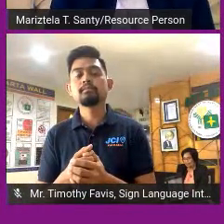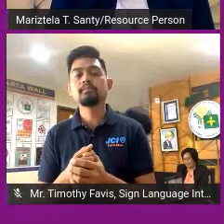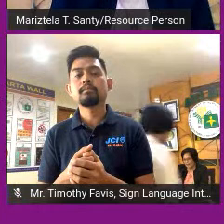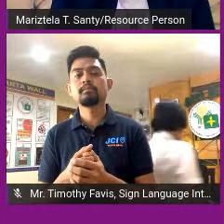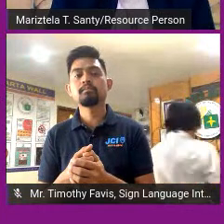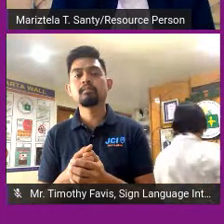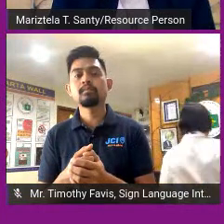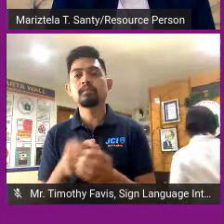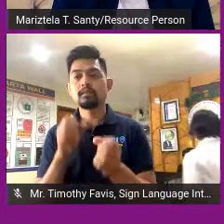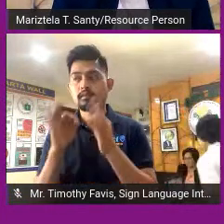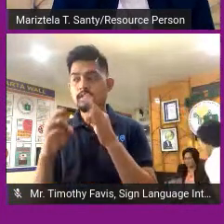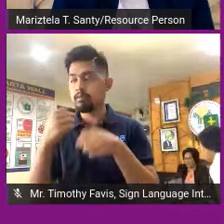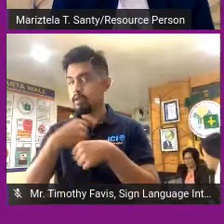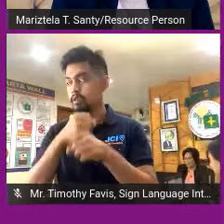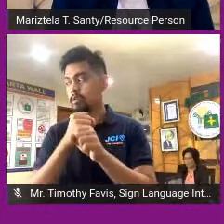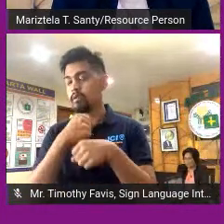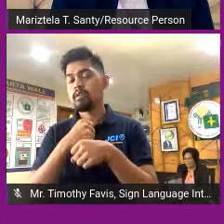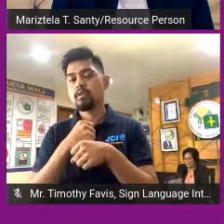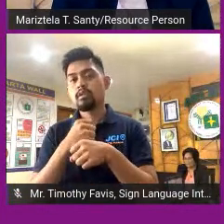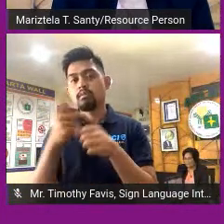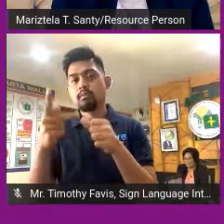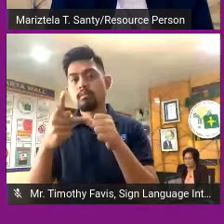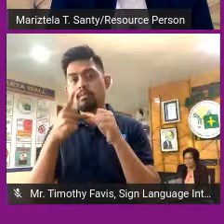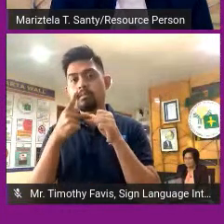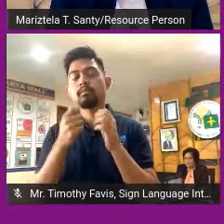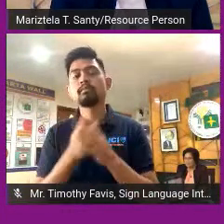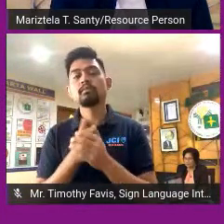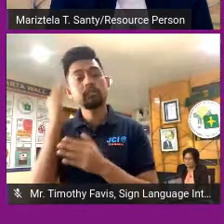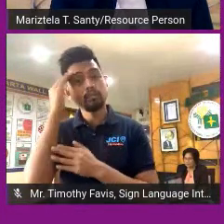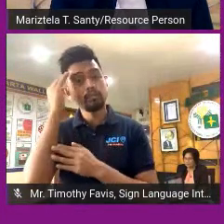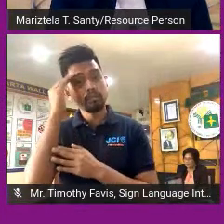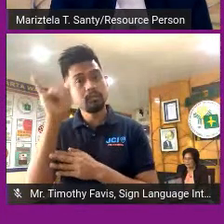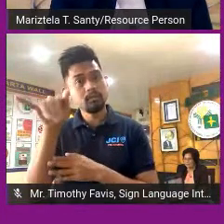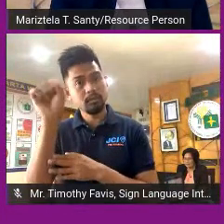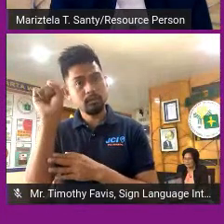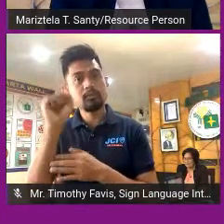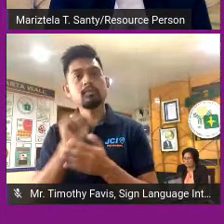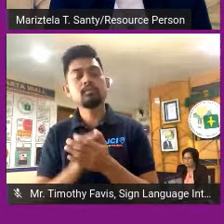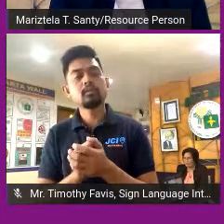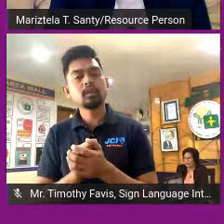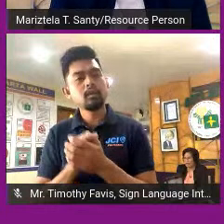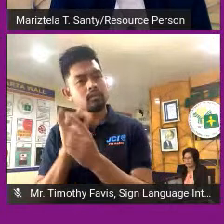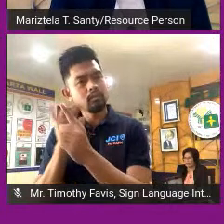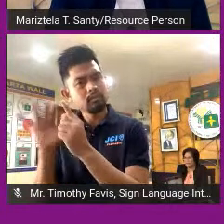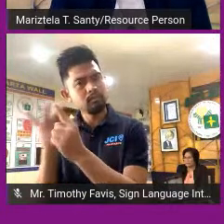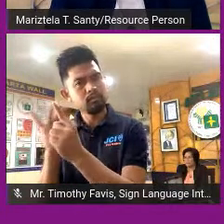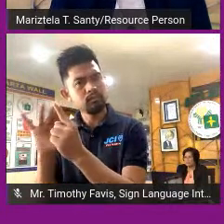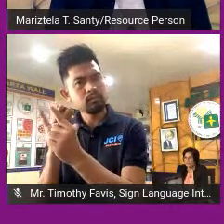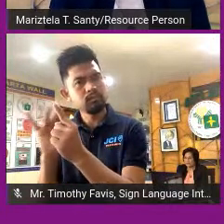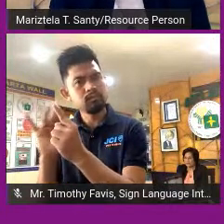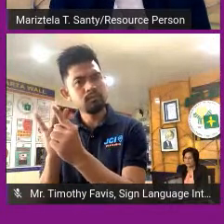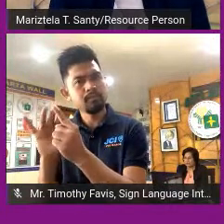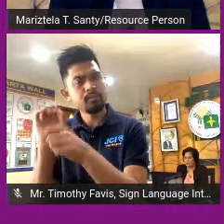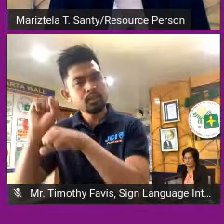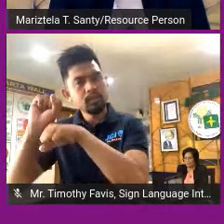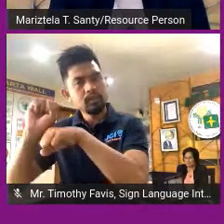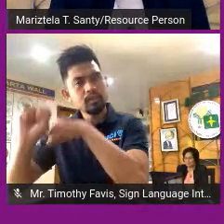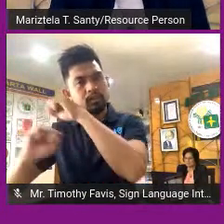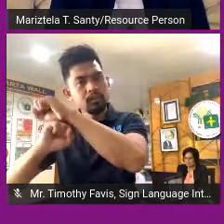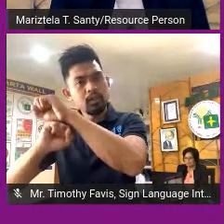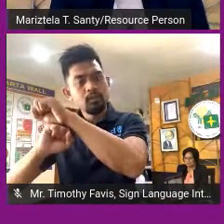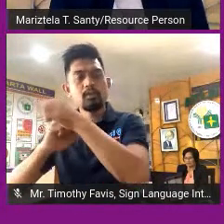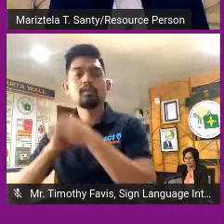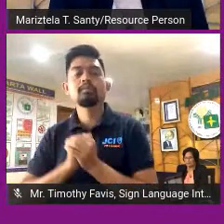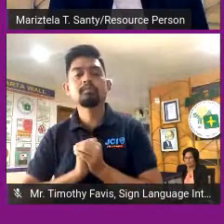Siguro naman, pag nagawa tayo ng ano, alam natin, tingnan natin ang status,